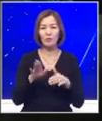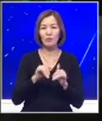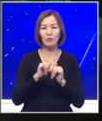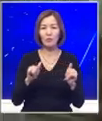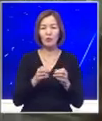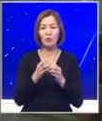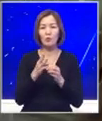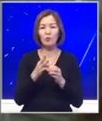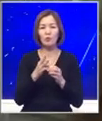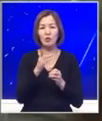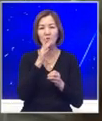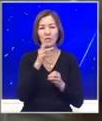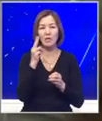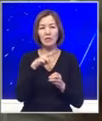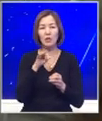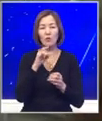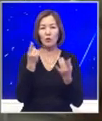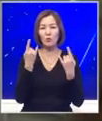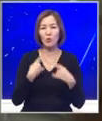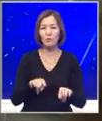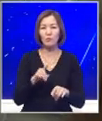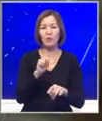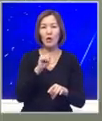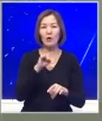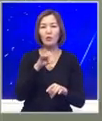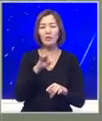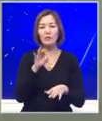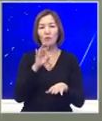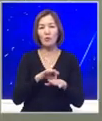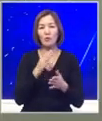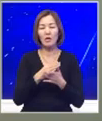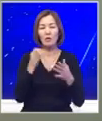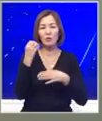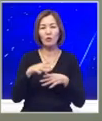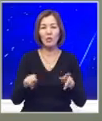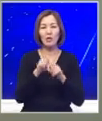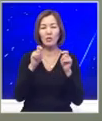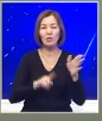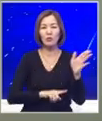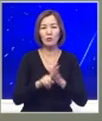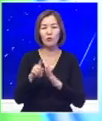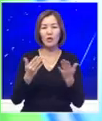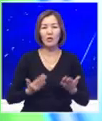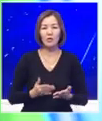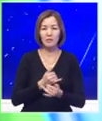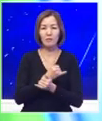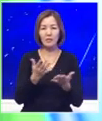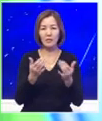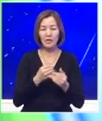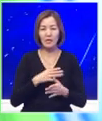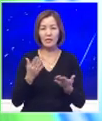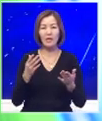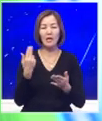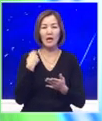13 жастағы Дәулет Рахат туа бітті аутизмге шалдыққан баланың бірі. Орталық ашылған күннен осында түрлі әлеуметтік қызметтерді алады.